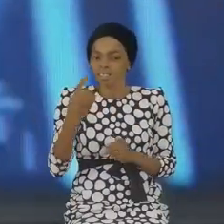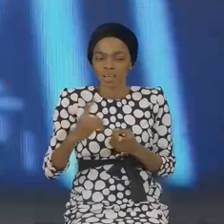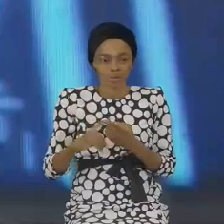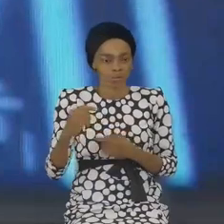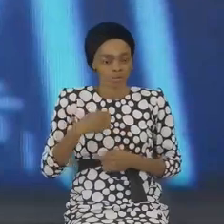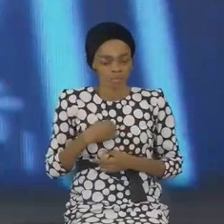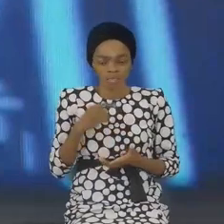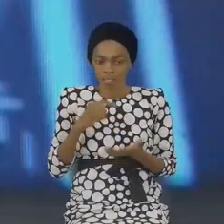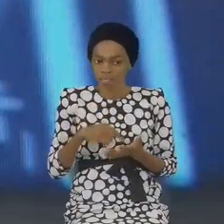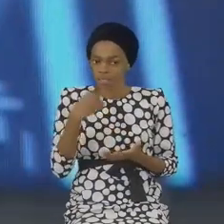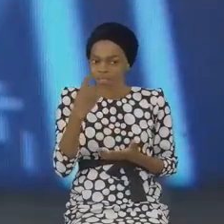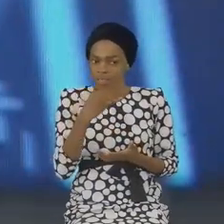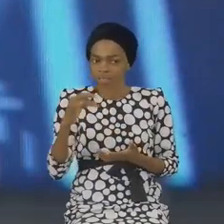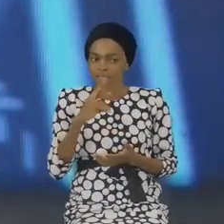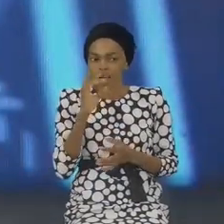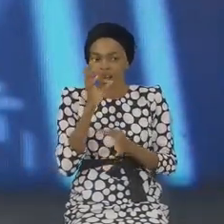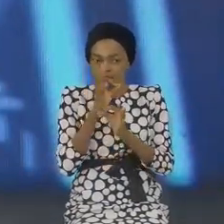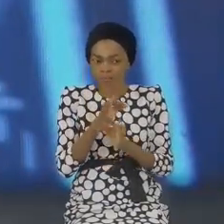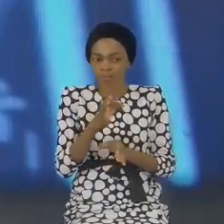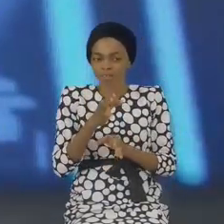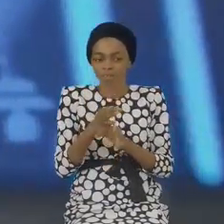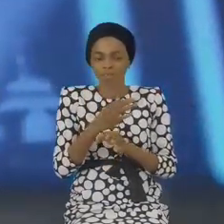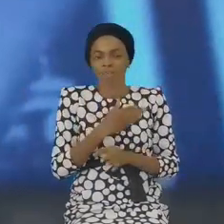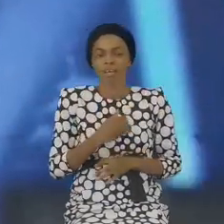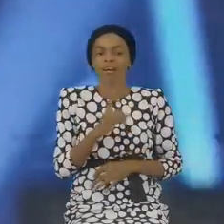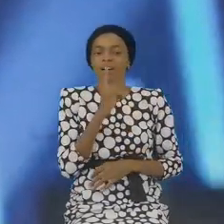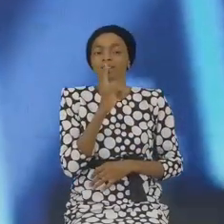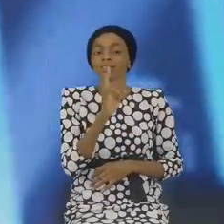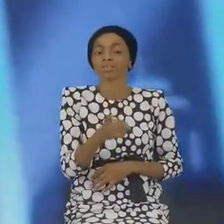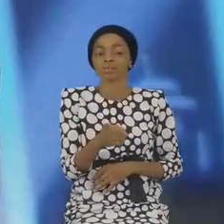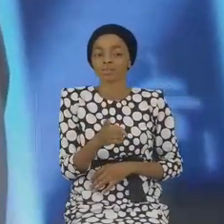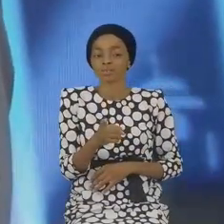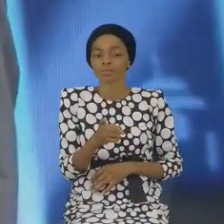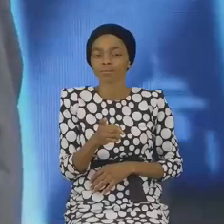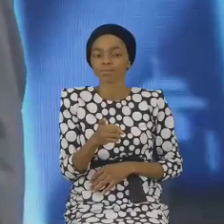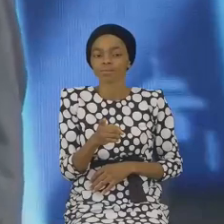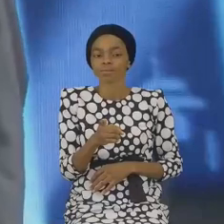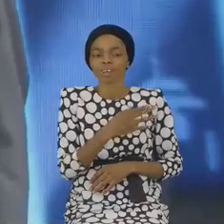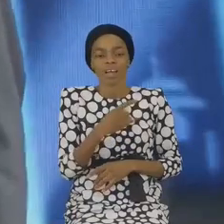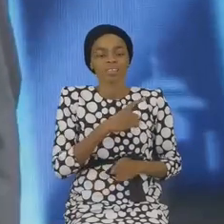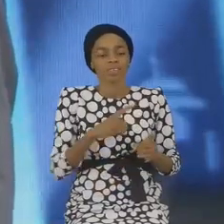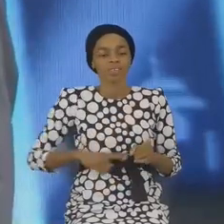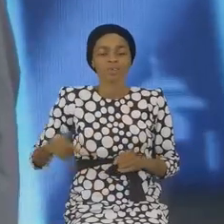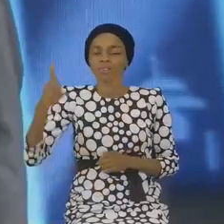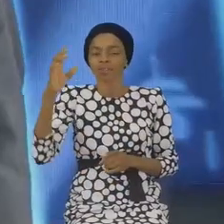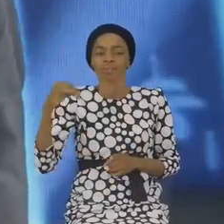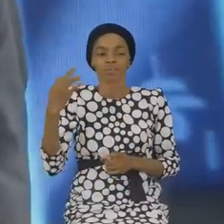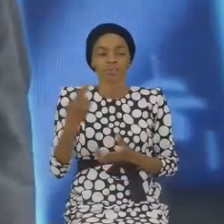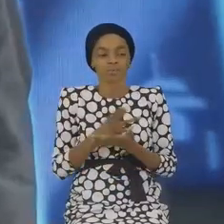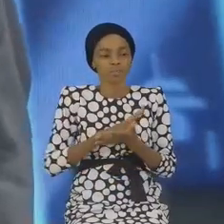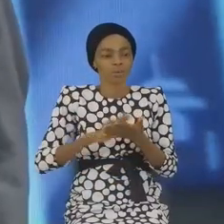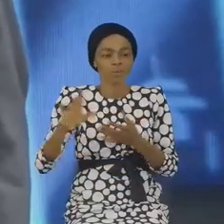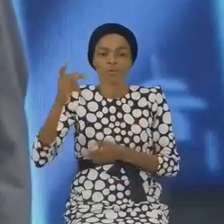certaines et véritables. Et le Seigneur, le Dieu des esprits, des prophètes, a envoyé